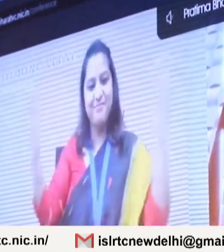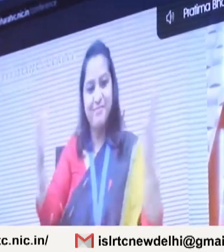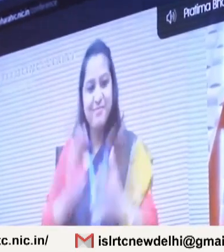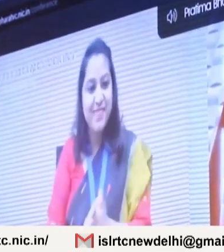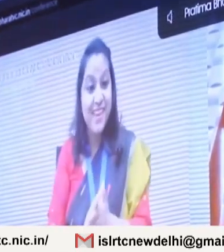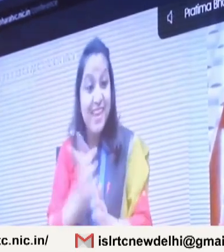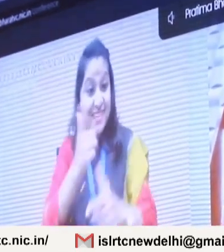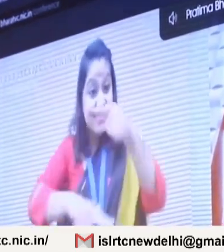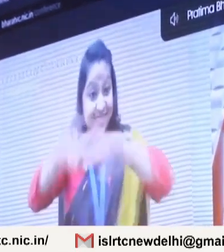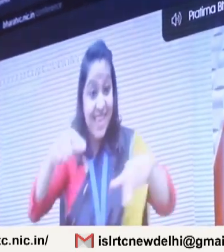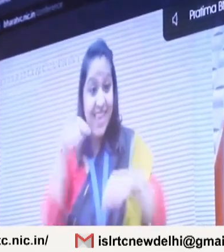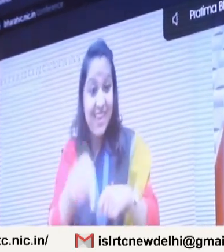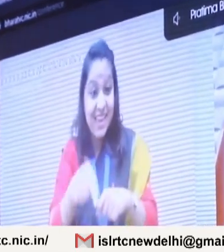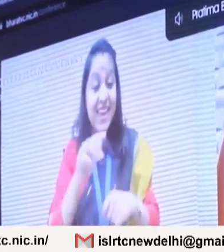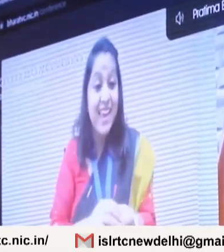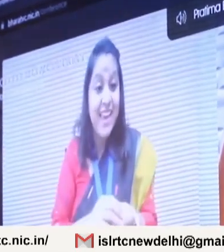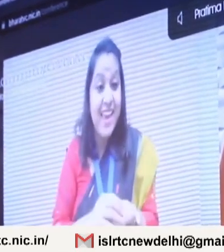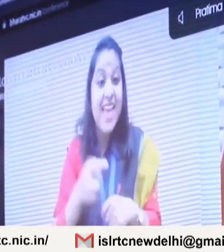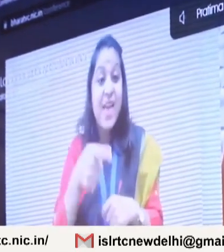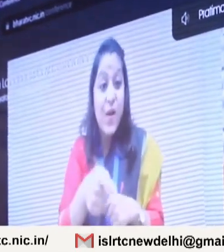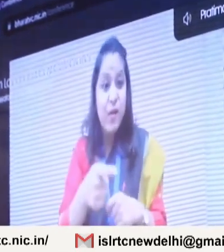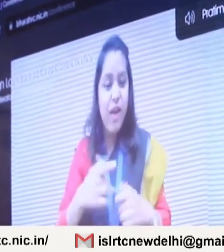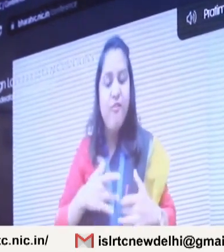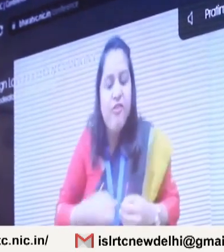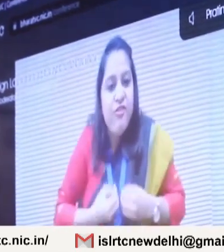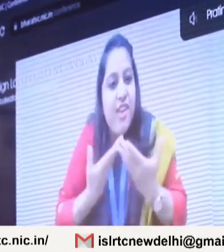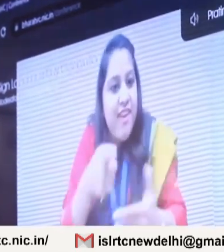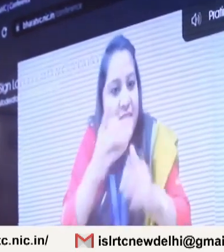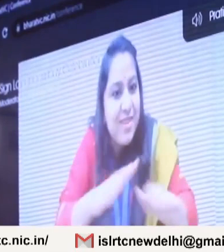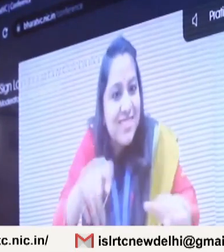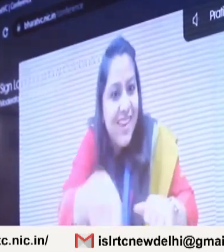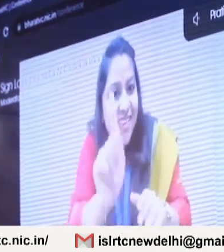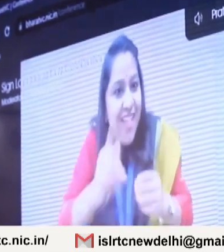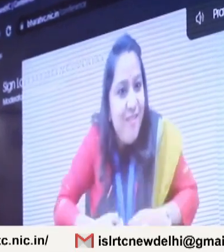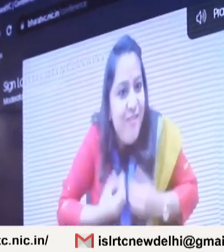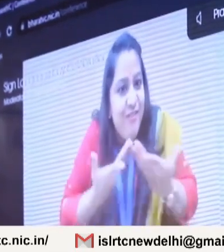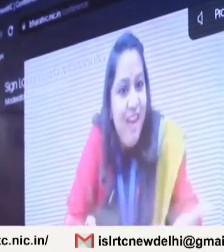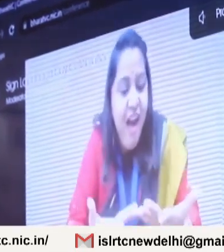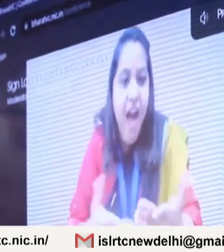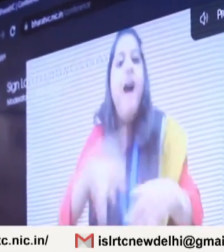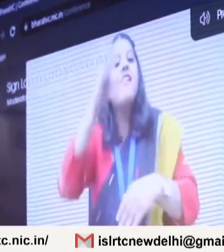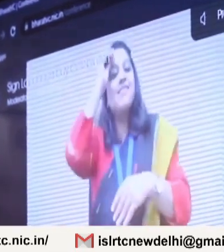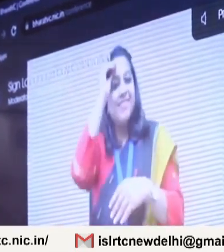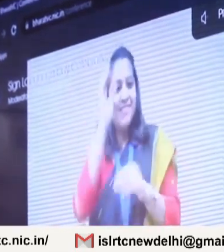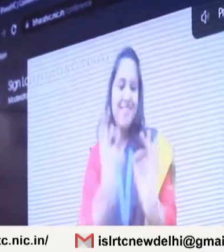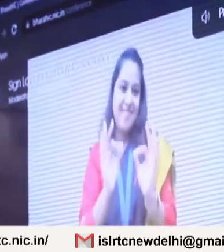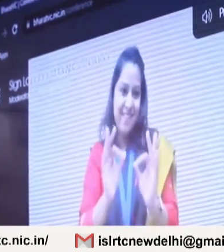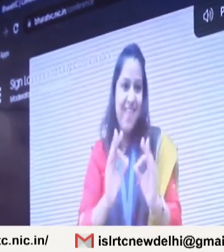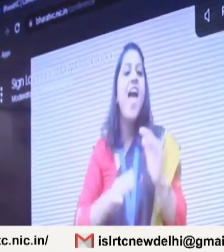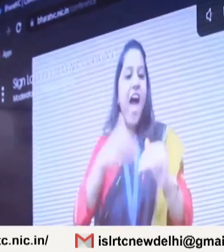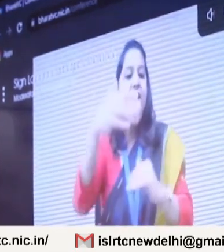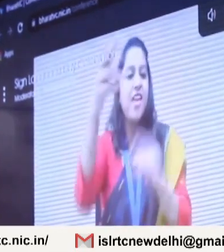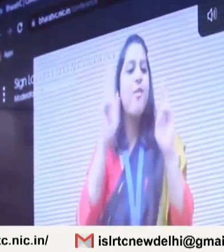सांकेतिक भाषा में उन लोगों को मन की भाव को हम लोगों ने जाना है, तो आगे उन लोगों का शुभकामना देता हूँ। और भी अच्छा काम